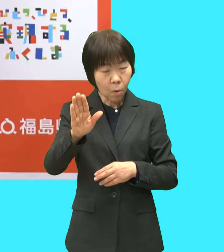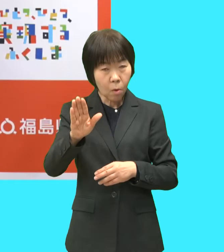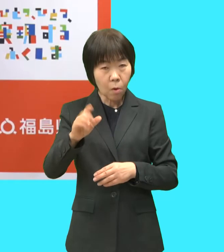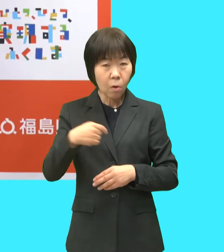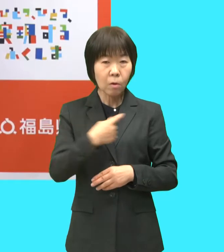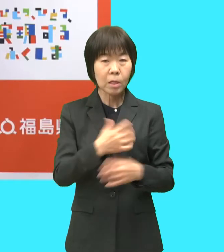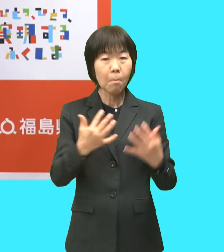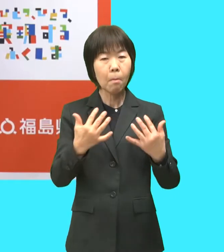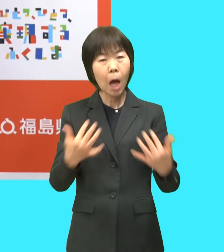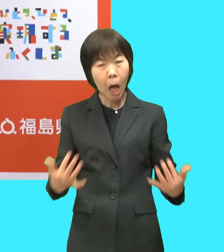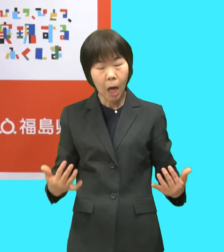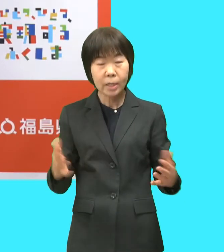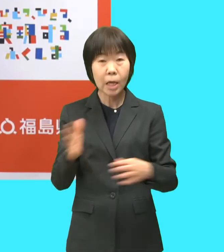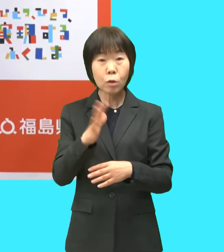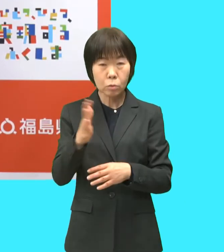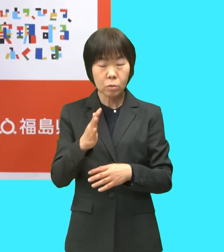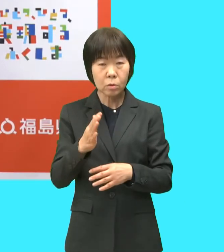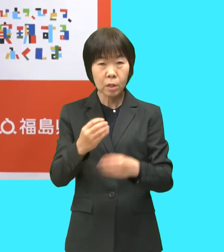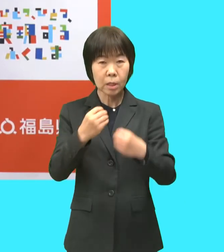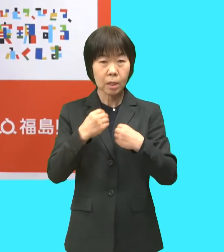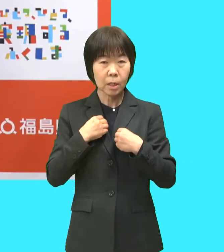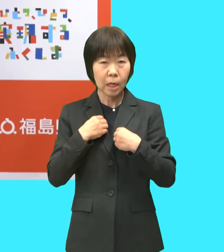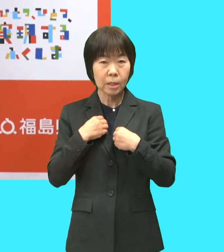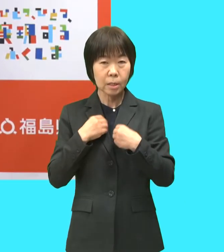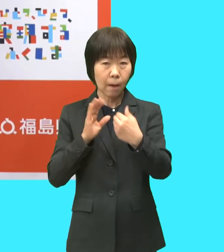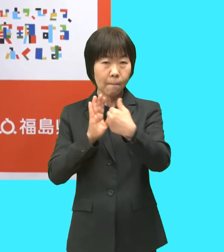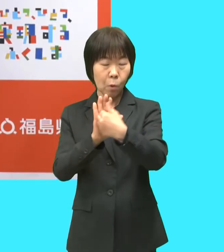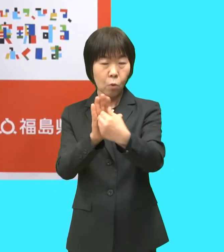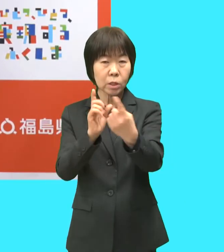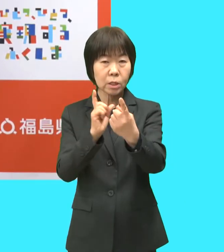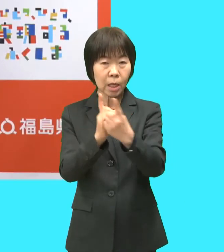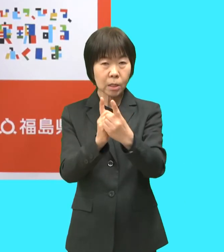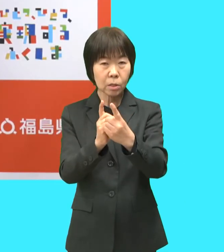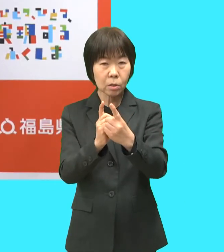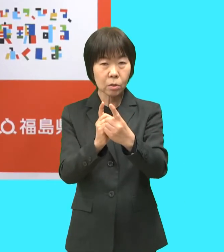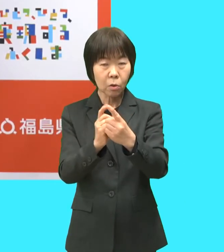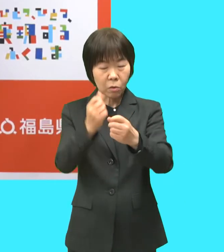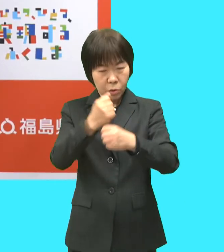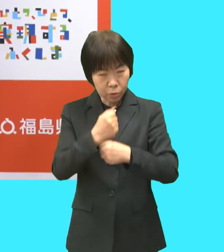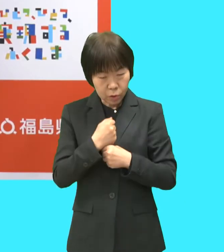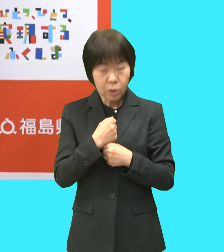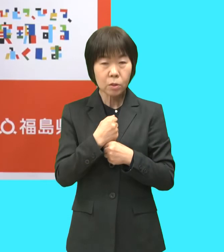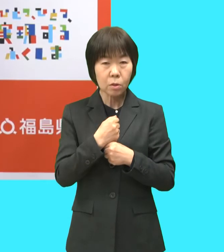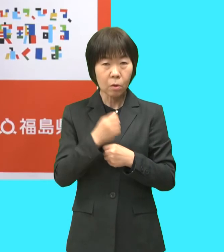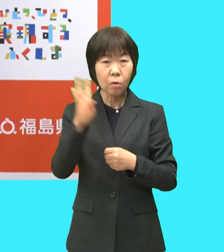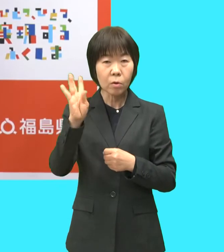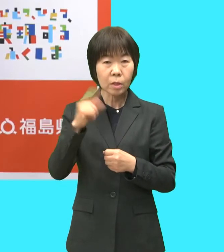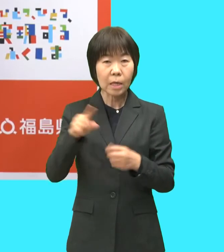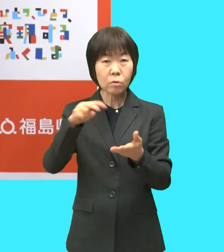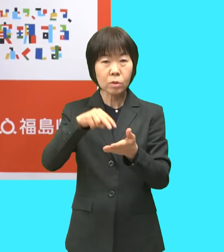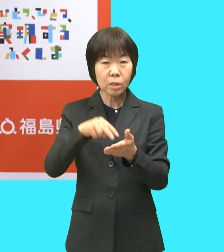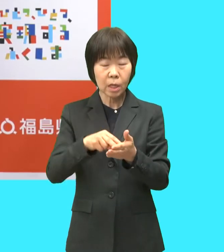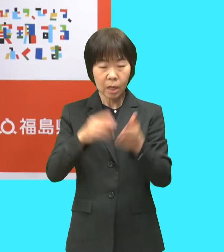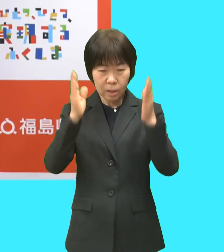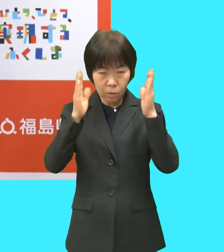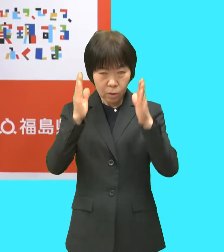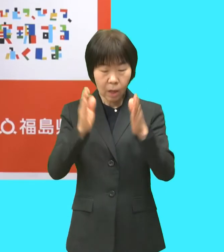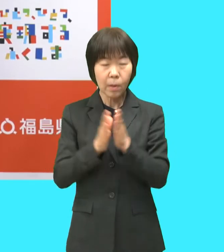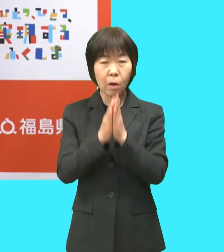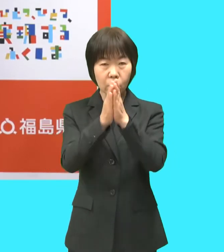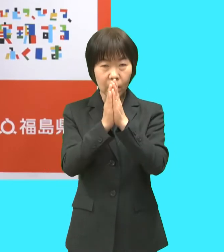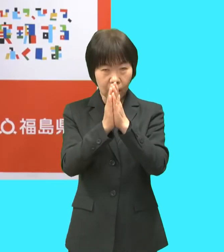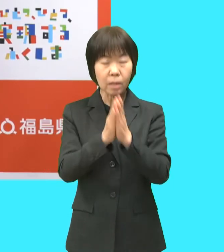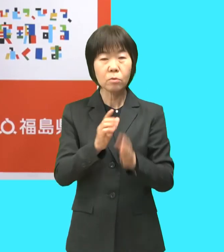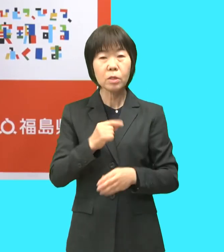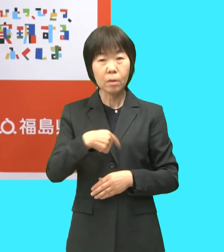を緩めることなく感染防止対策の徹底を図っていただくよう県として粘り強くお願いを